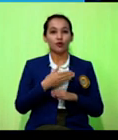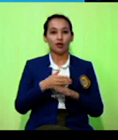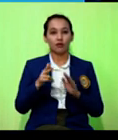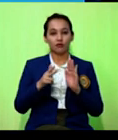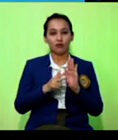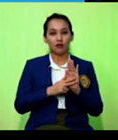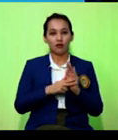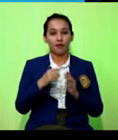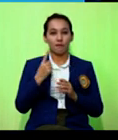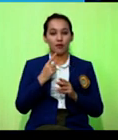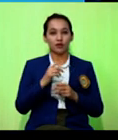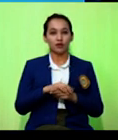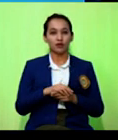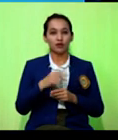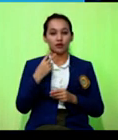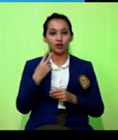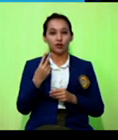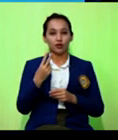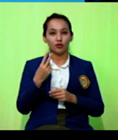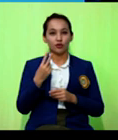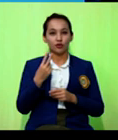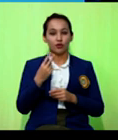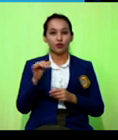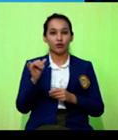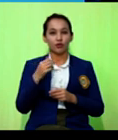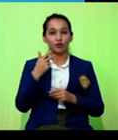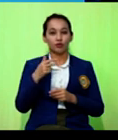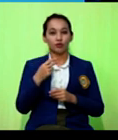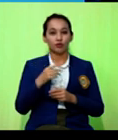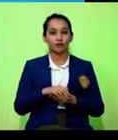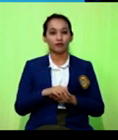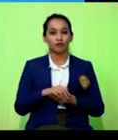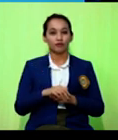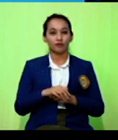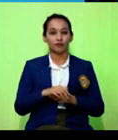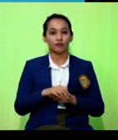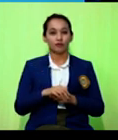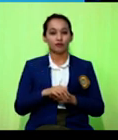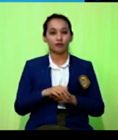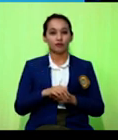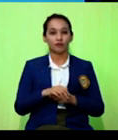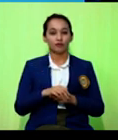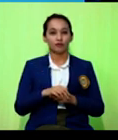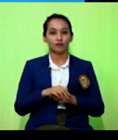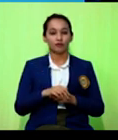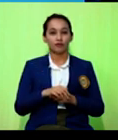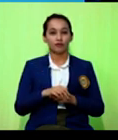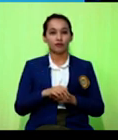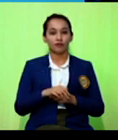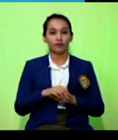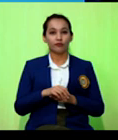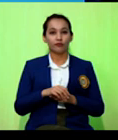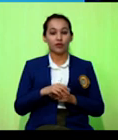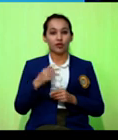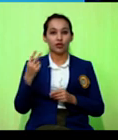birinchi usul, 2 va 30 ning ko'paytmasi ikkinchi usul. İkkala bo'linma